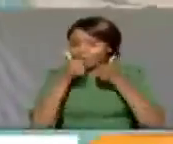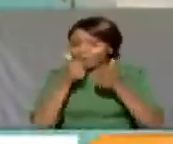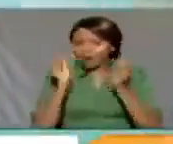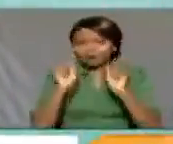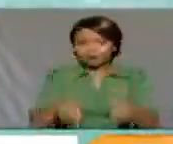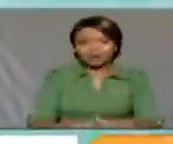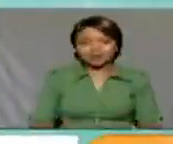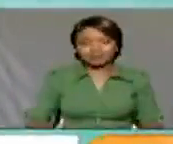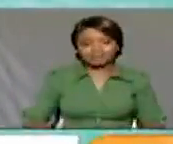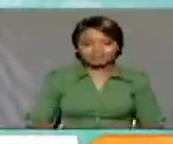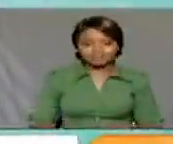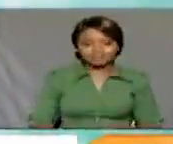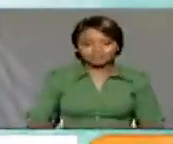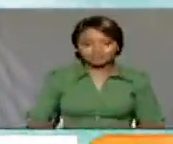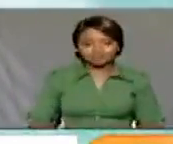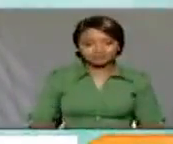wengine.